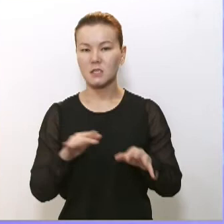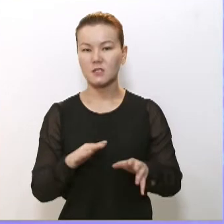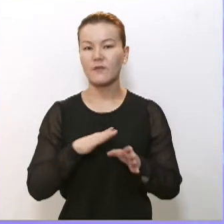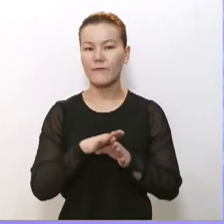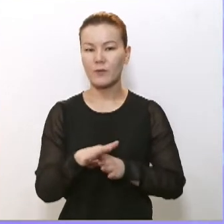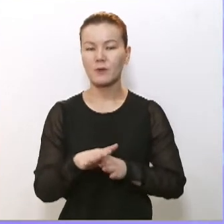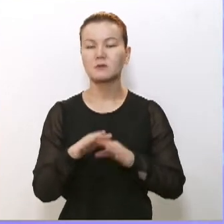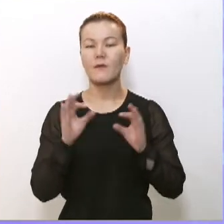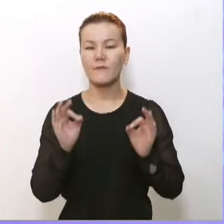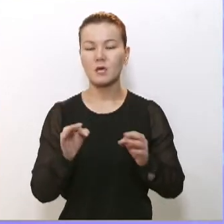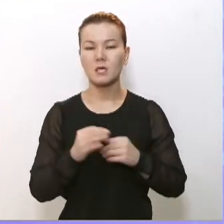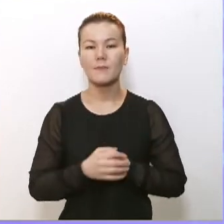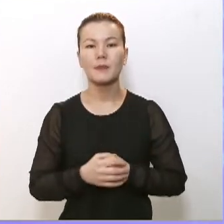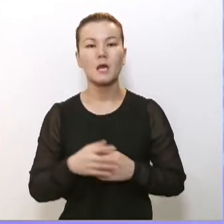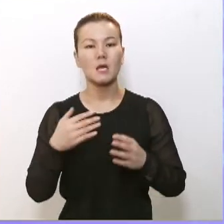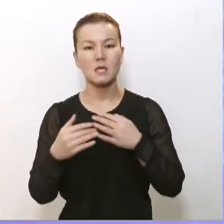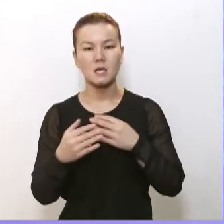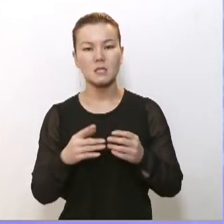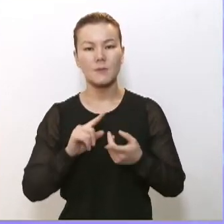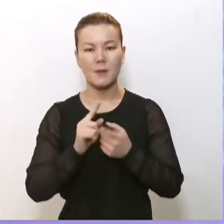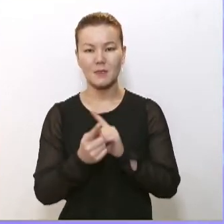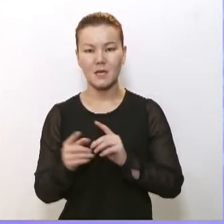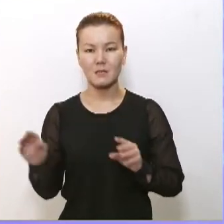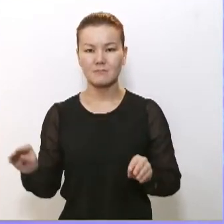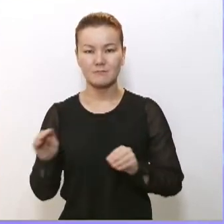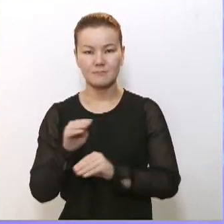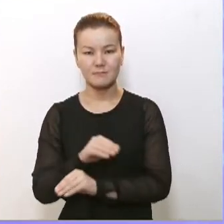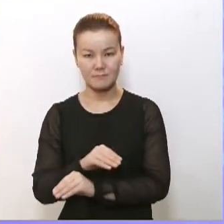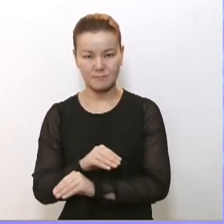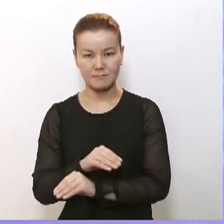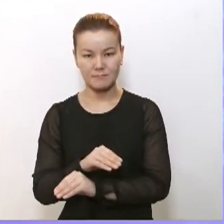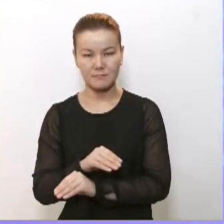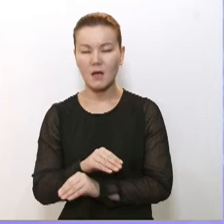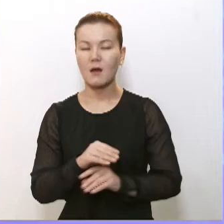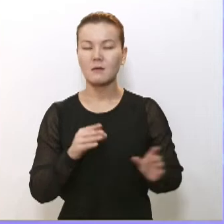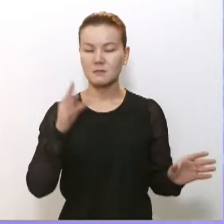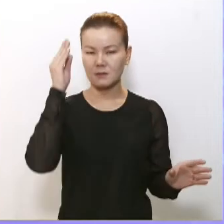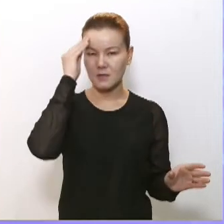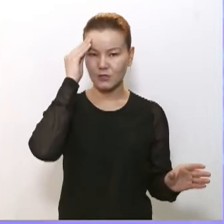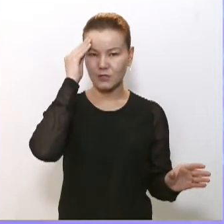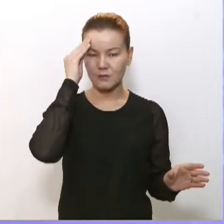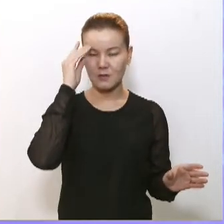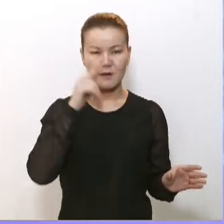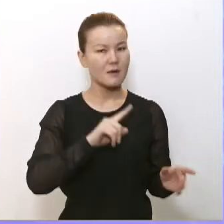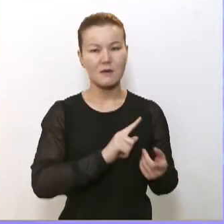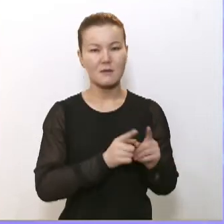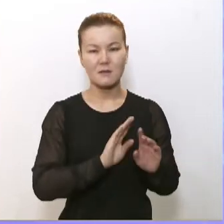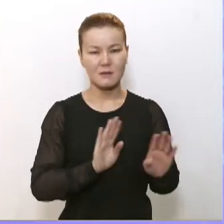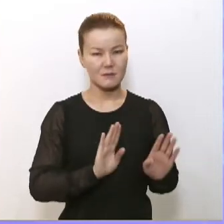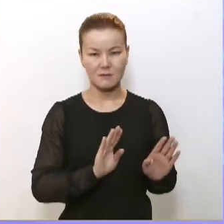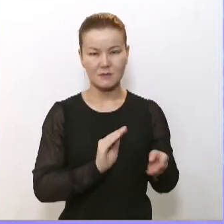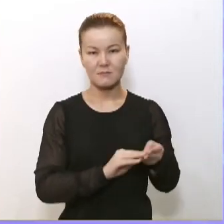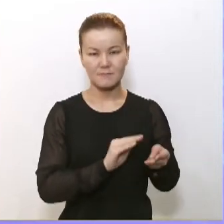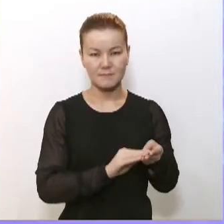верно если поменять местами множители то значение выражения не изменится